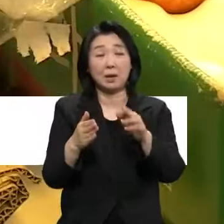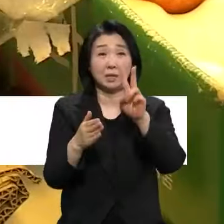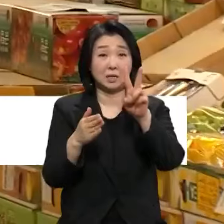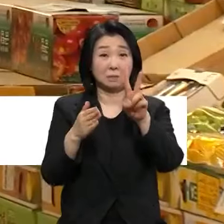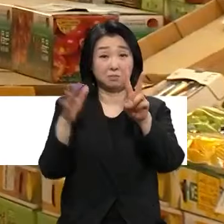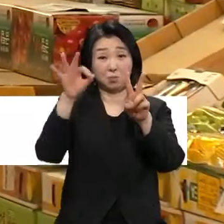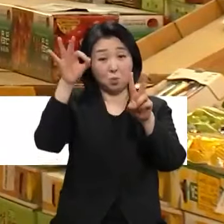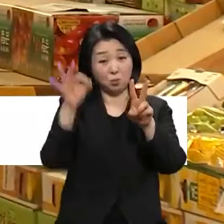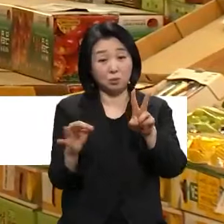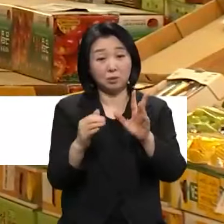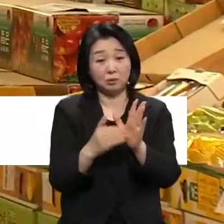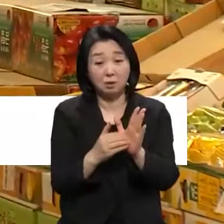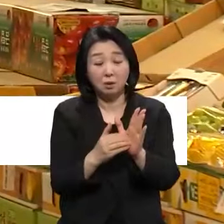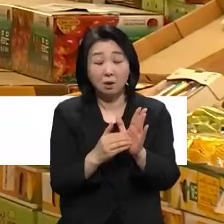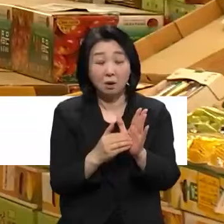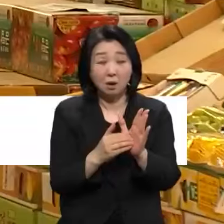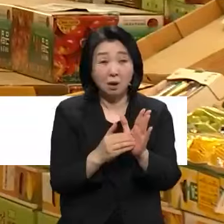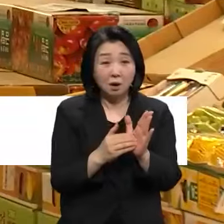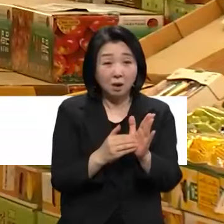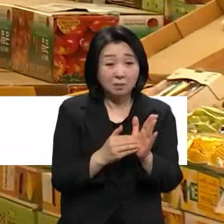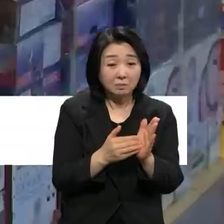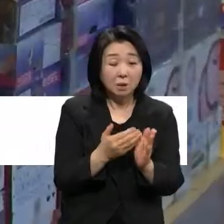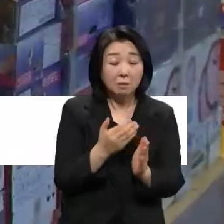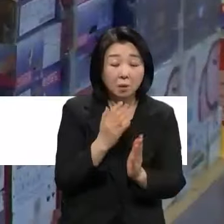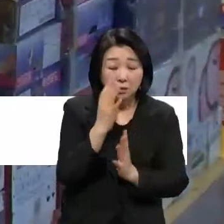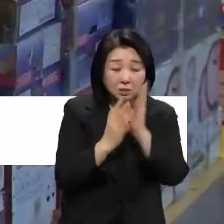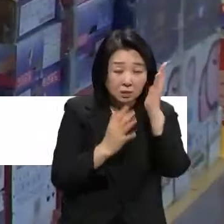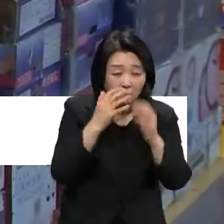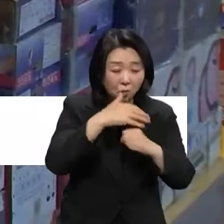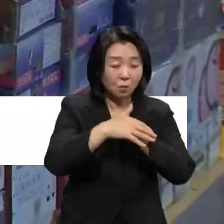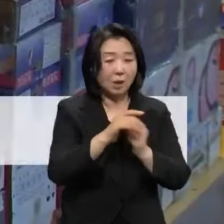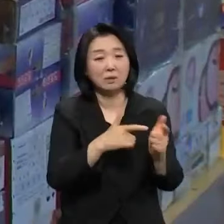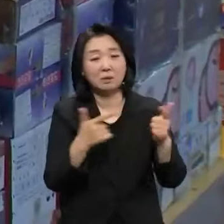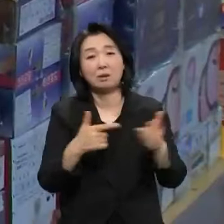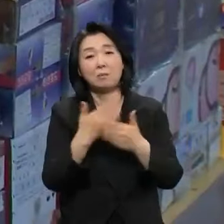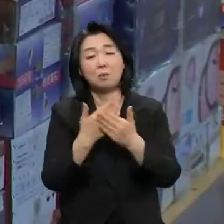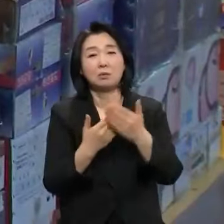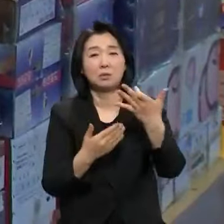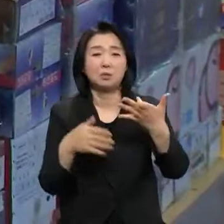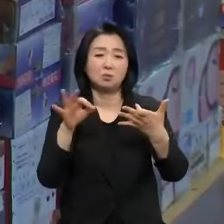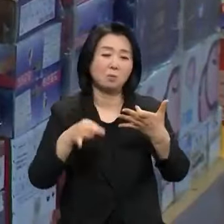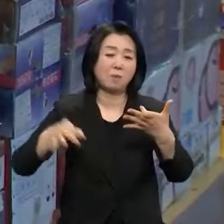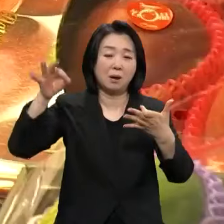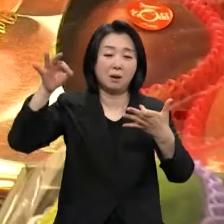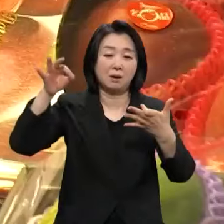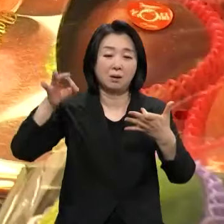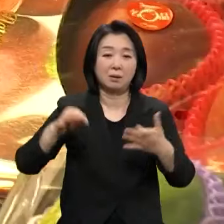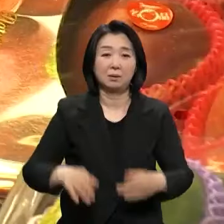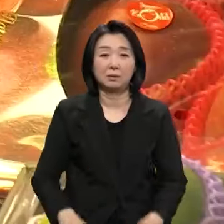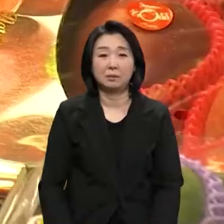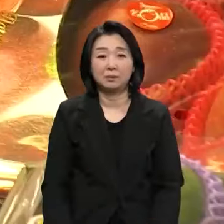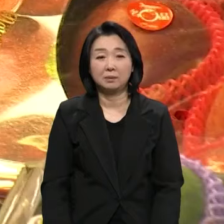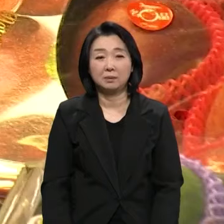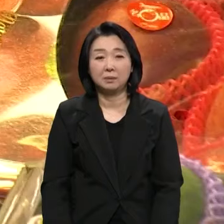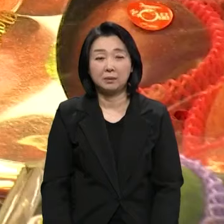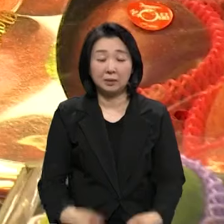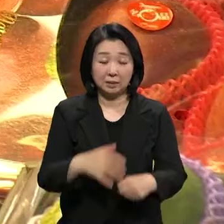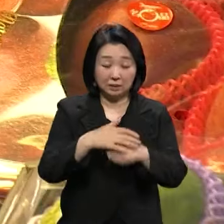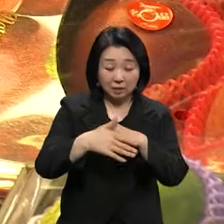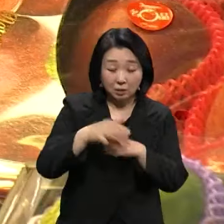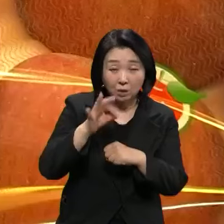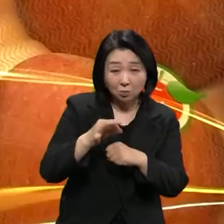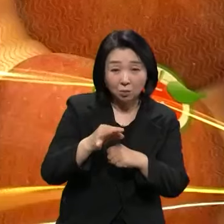떨어졌습니다. 하지만 밥상 물가와 직결되는 신선식품은 19% 뛰었습니다. 특히 고공행진하던